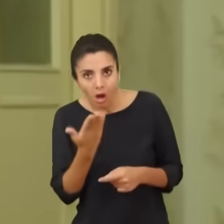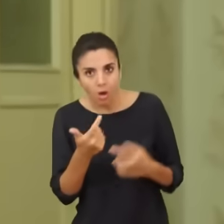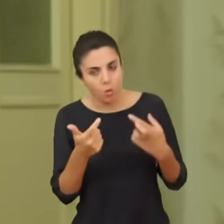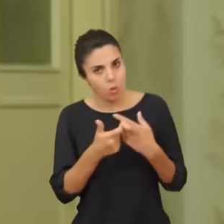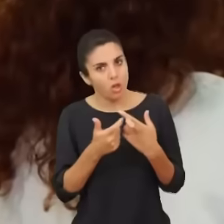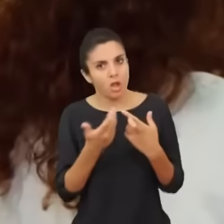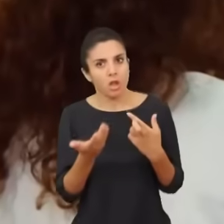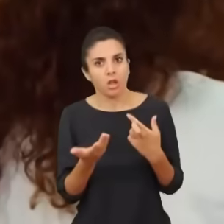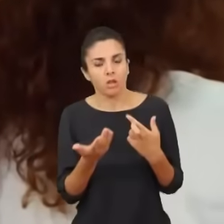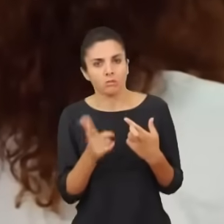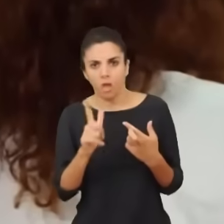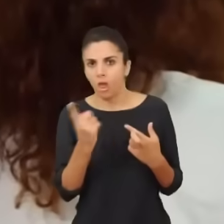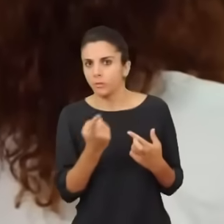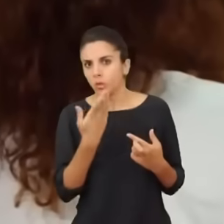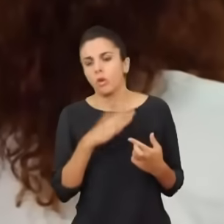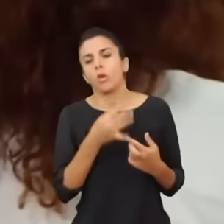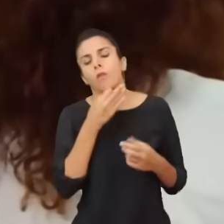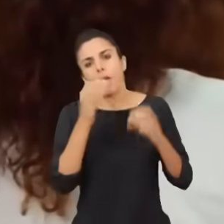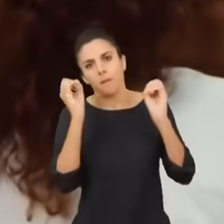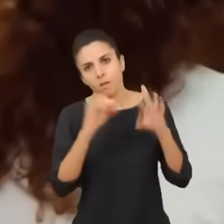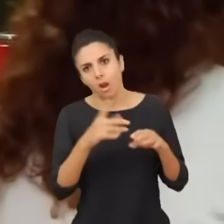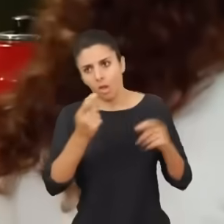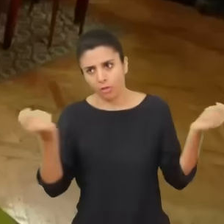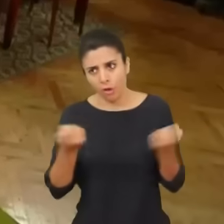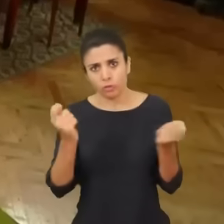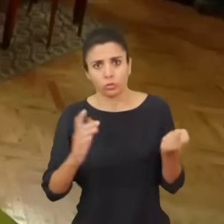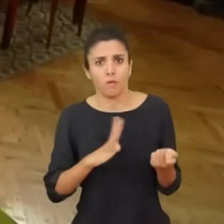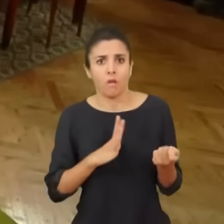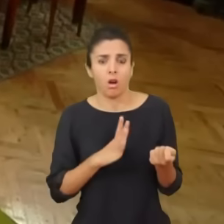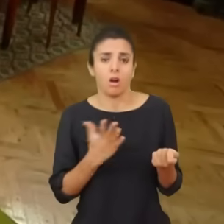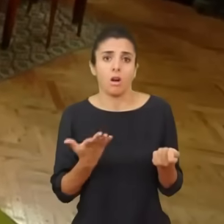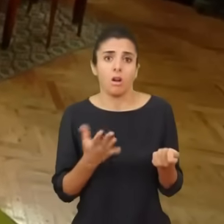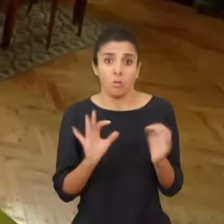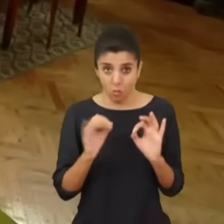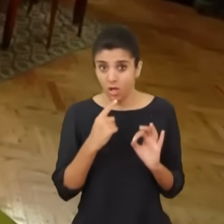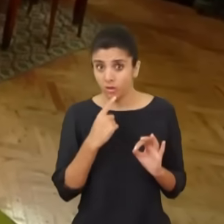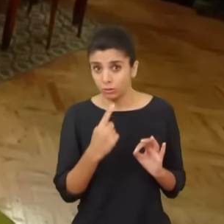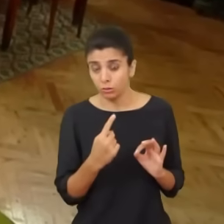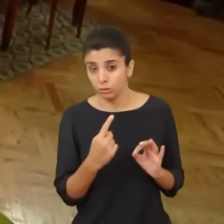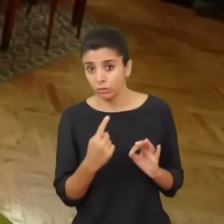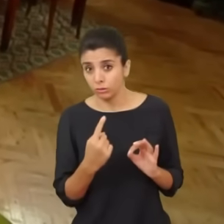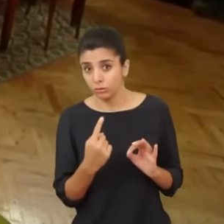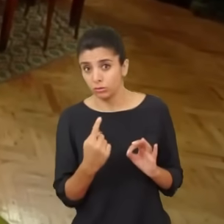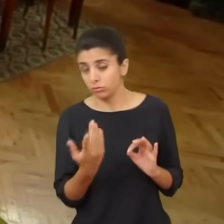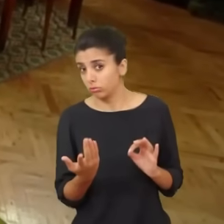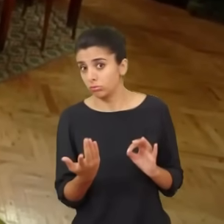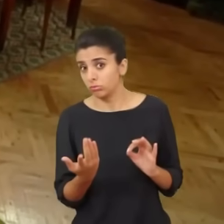Rukiye. Ne gerek var? Bırak onu ya, davulcular. Öyle mi diyorsun? Sopayı duvara